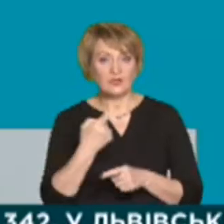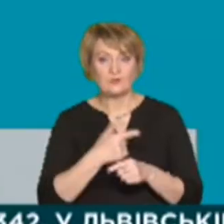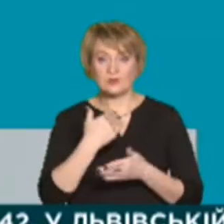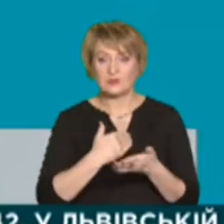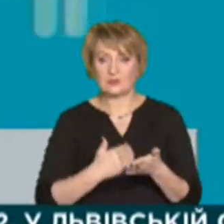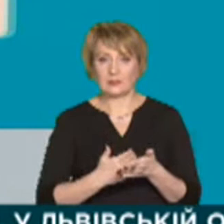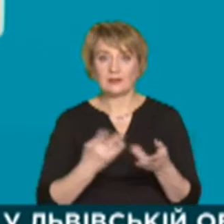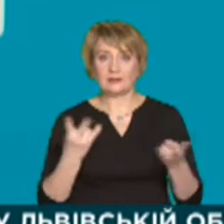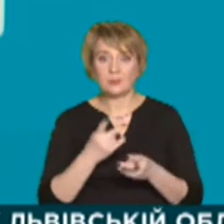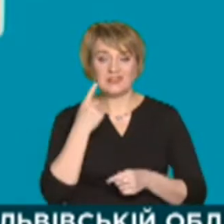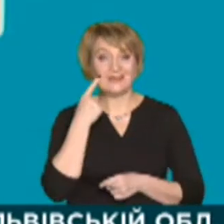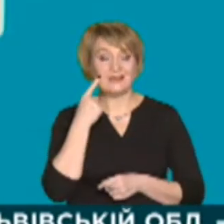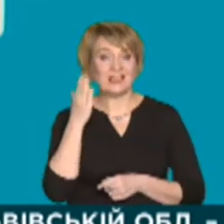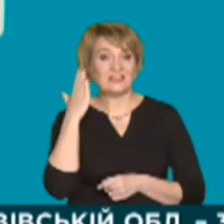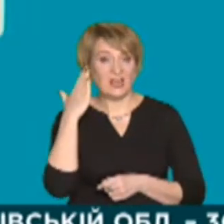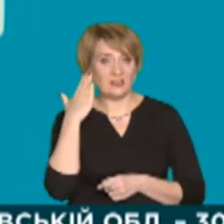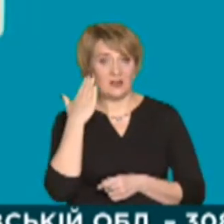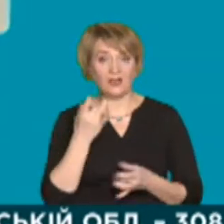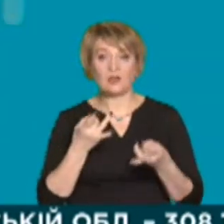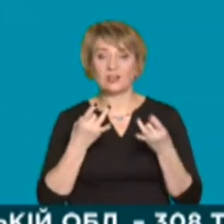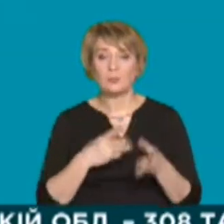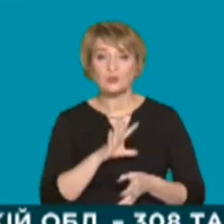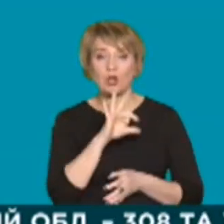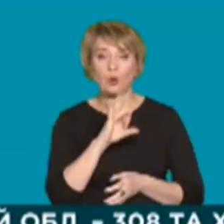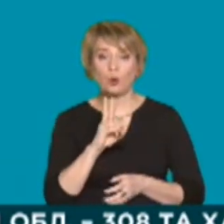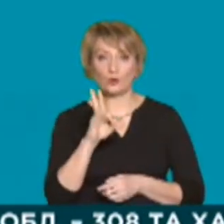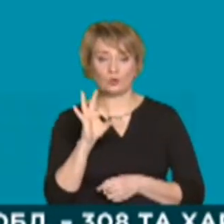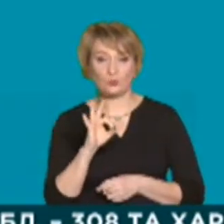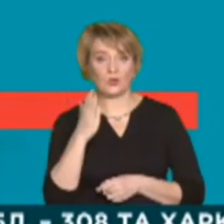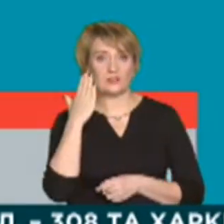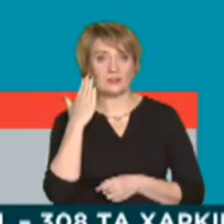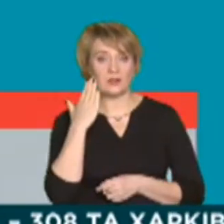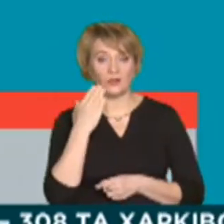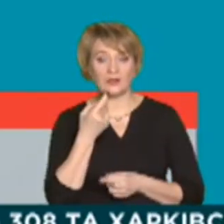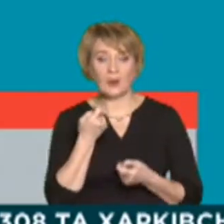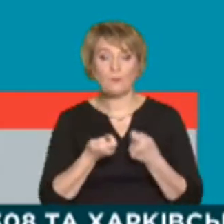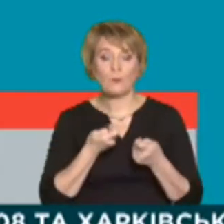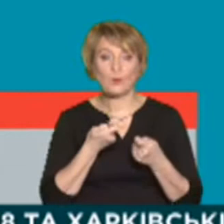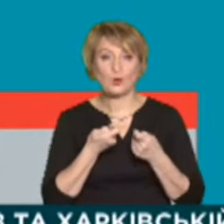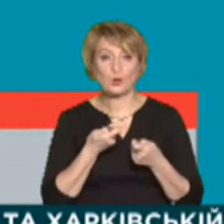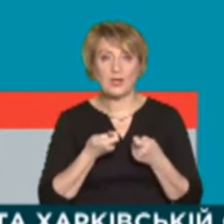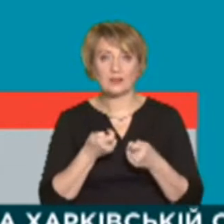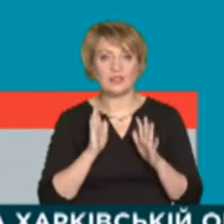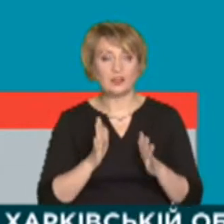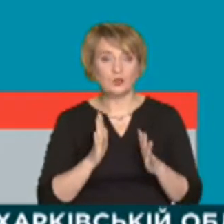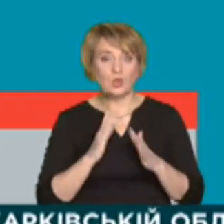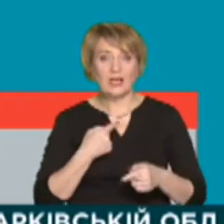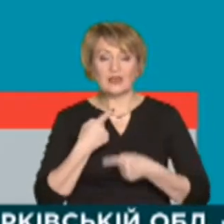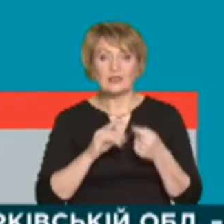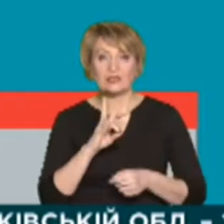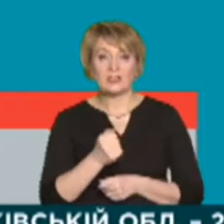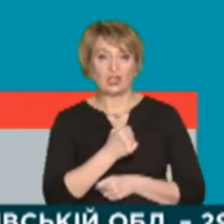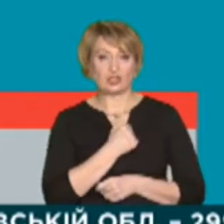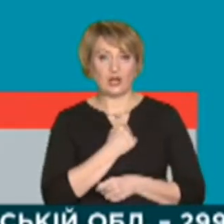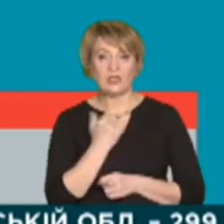треба мати знання. І знання не просто з онкології, а знання з молекулярної, не тільки генетики. На жаль, сьогодні